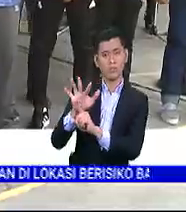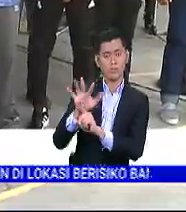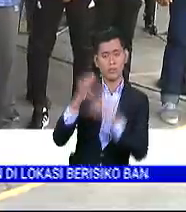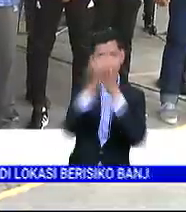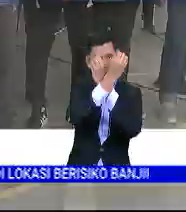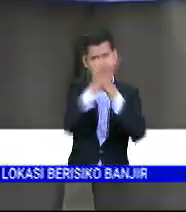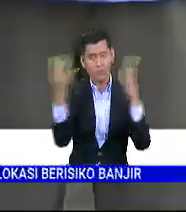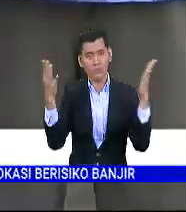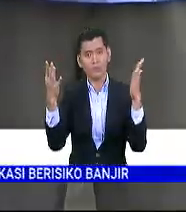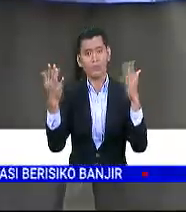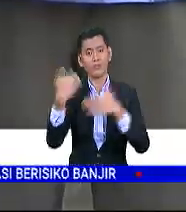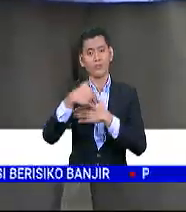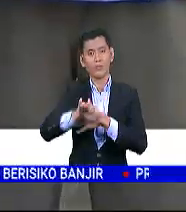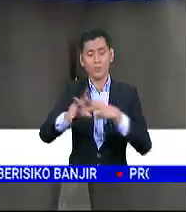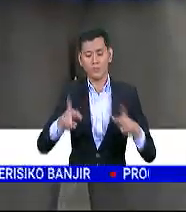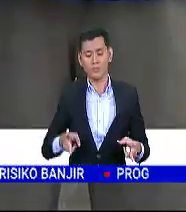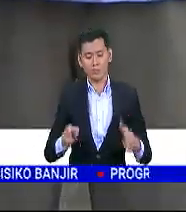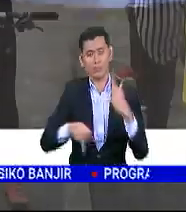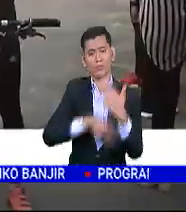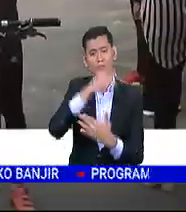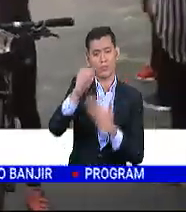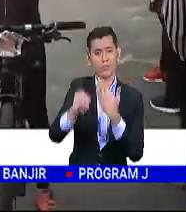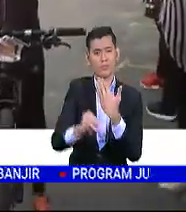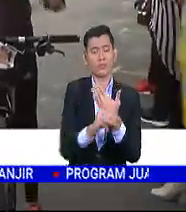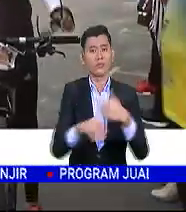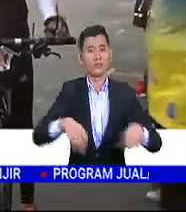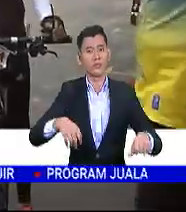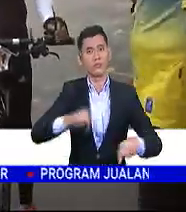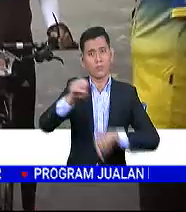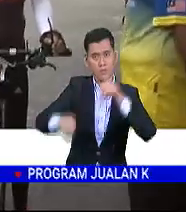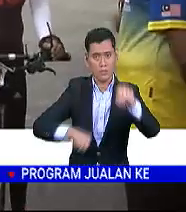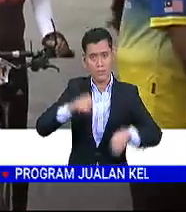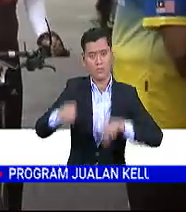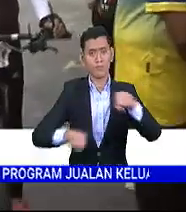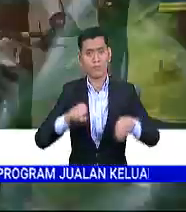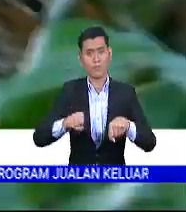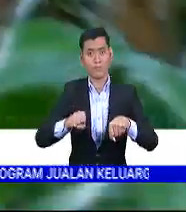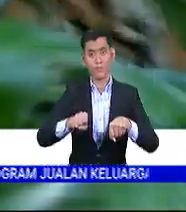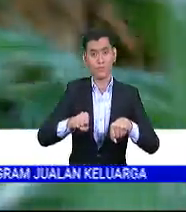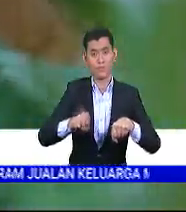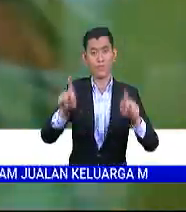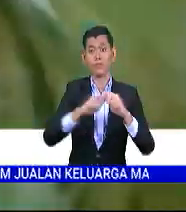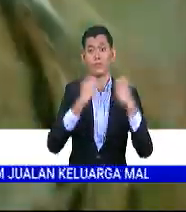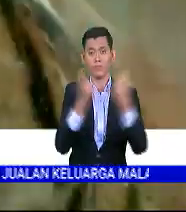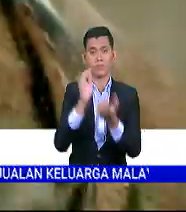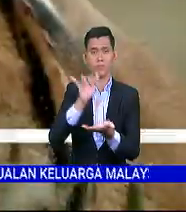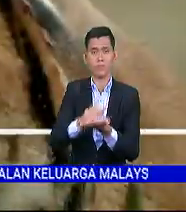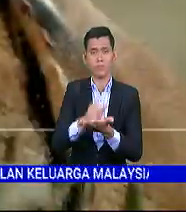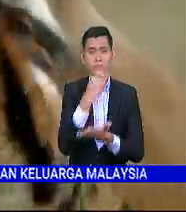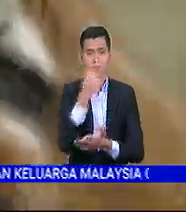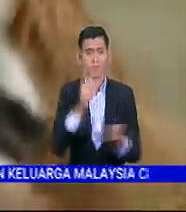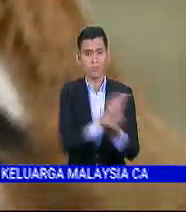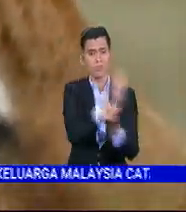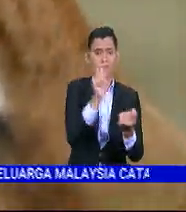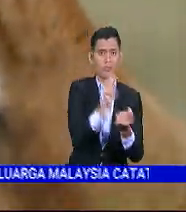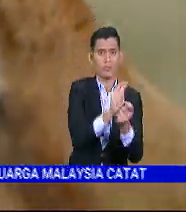Beliau memberitahu pemberita selepas merasmikan program New Year Ride di Balai Polis Wakaf Baru. Menurutnya, pasukan berkenaan dilihat lebih